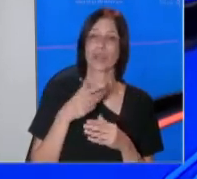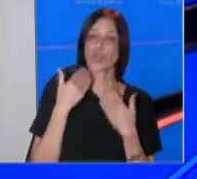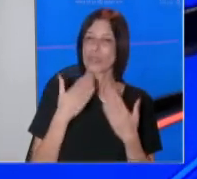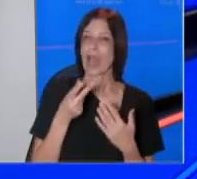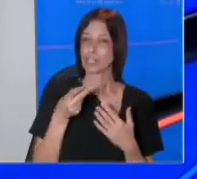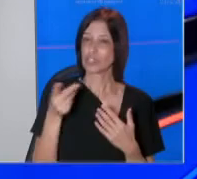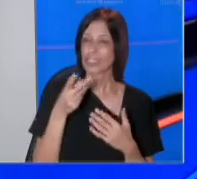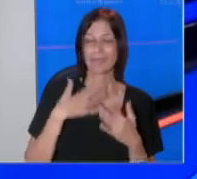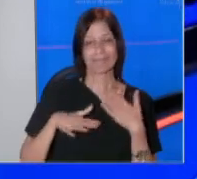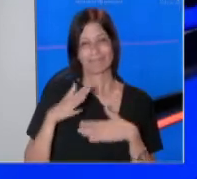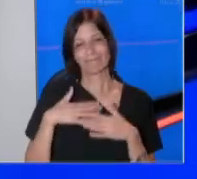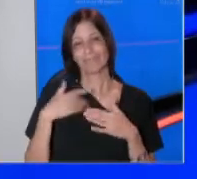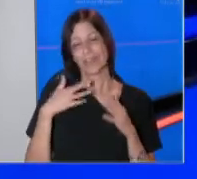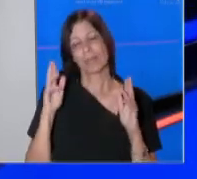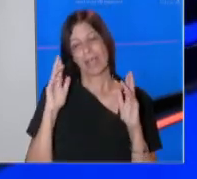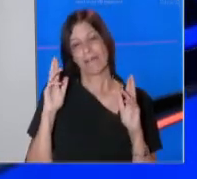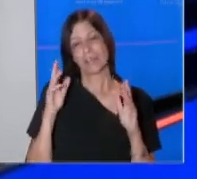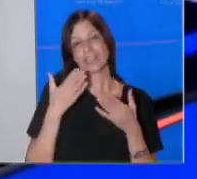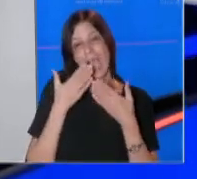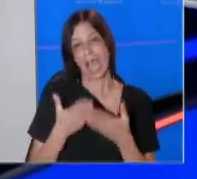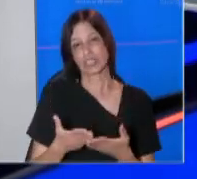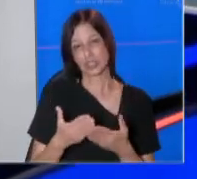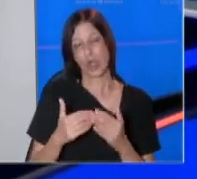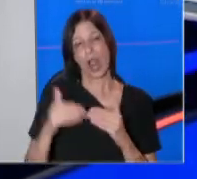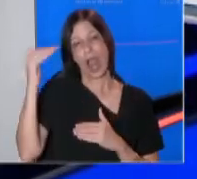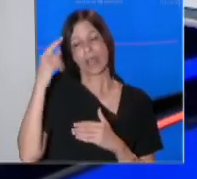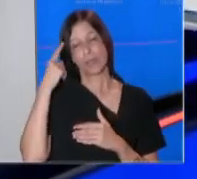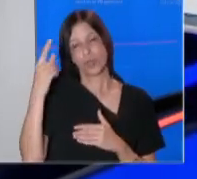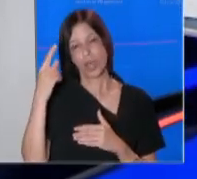לשתכן, נעמתם לי מאוד, ואני מקווה שזה יעזור להעלאת המודעות וצמצום הבעיה.